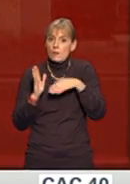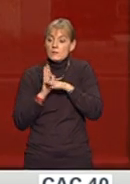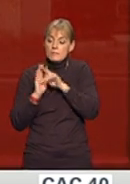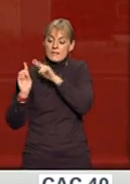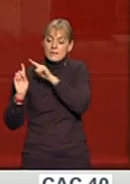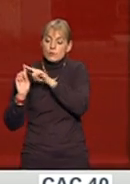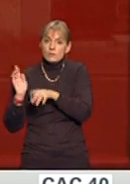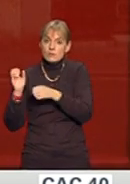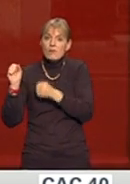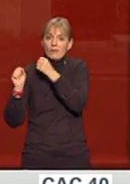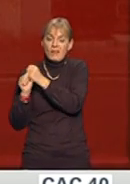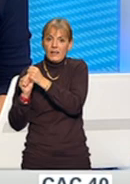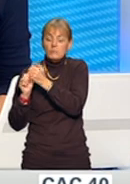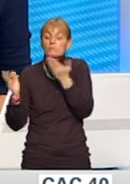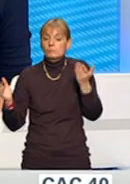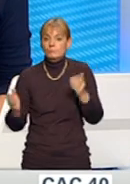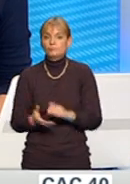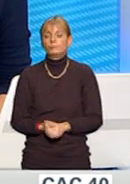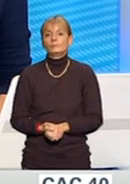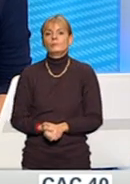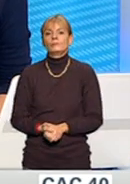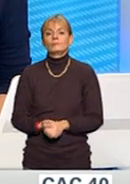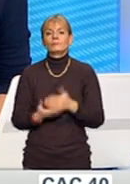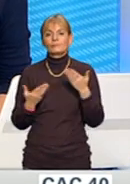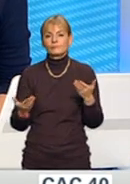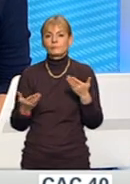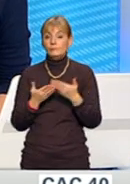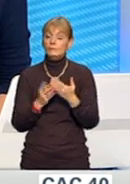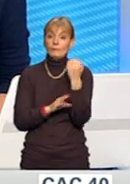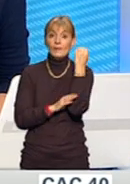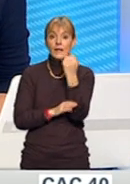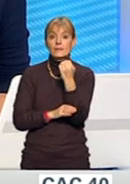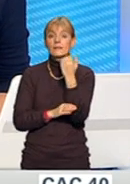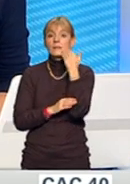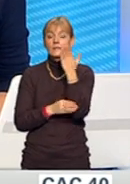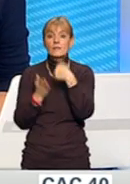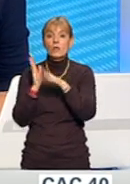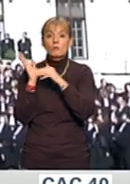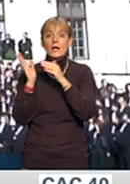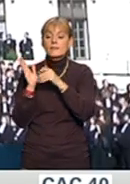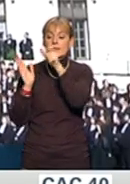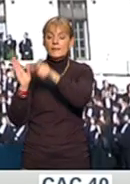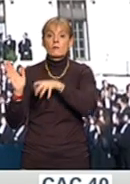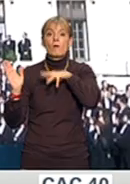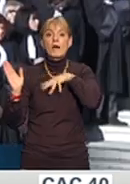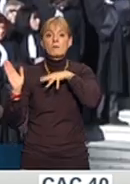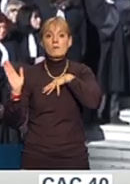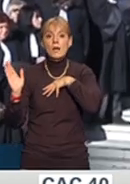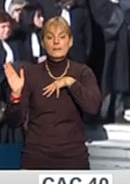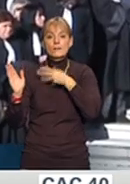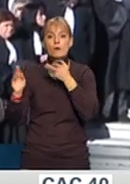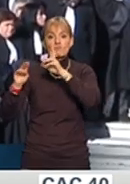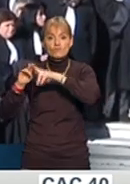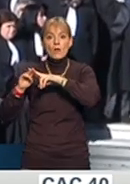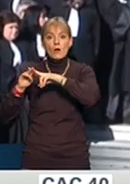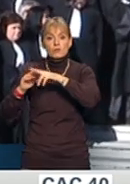Fillon, si toutefois celui-ci se pérennise. On reparle de cet assassinat de cette avocate à Marseille. Maître Raymond Talbot avait été retrouvé